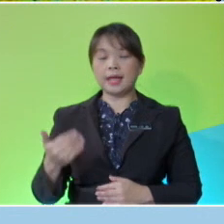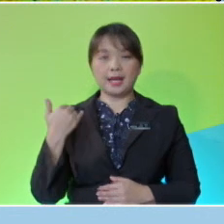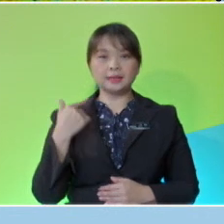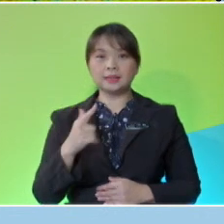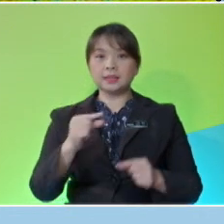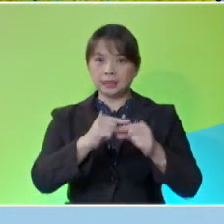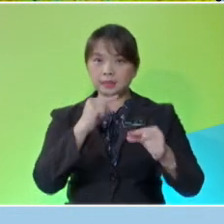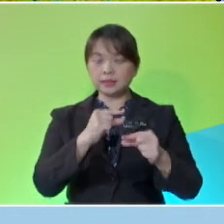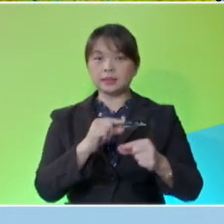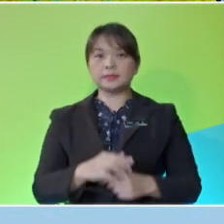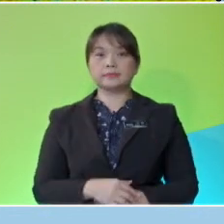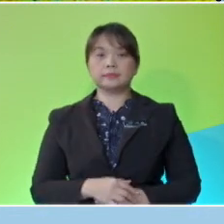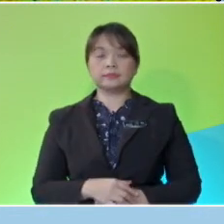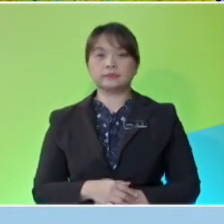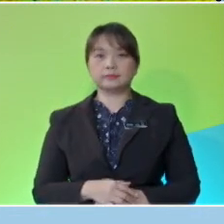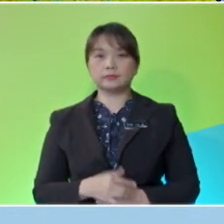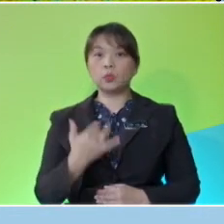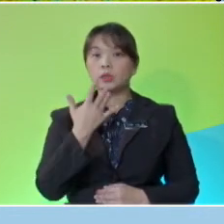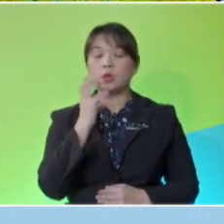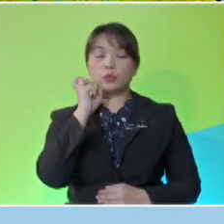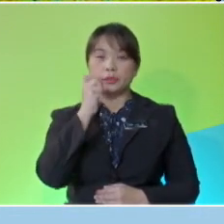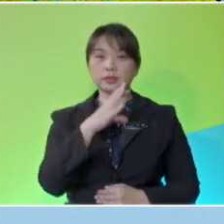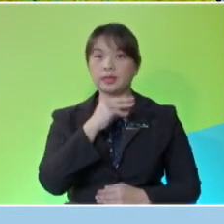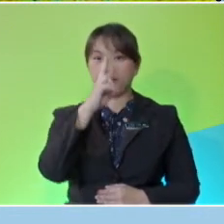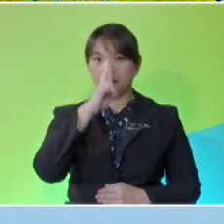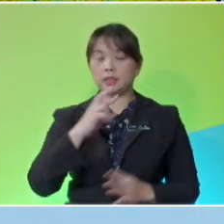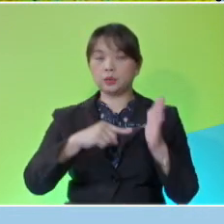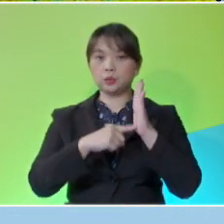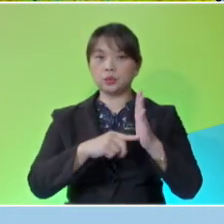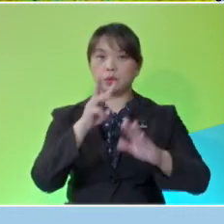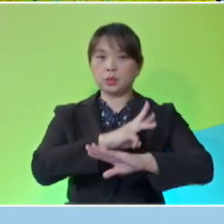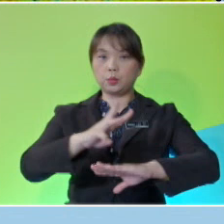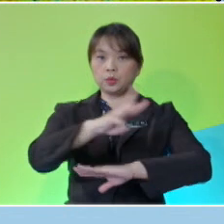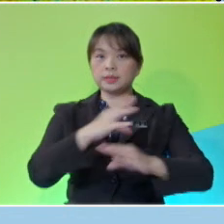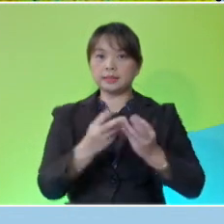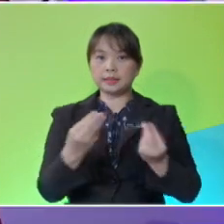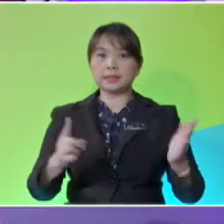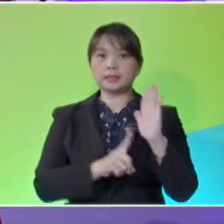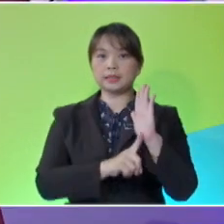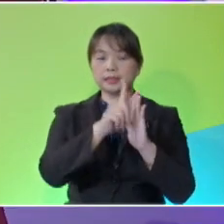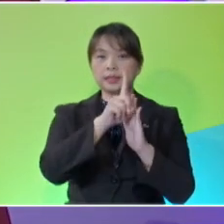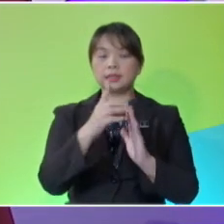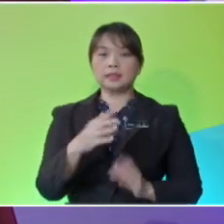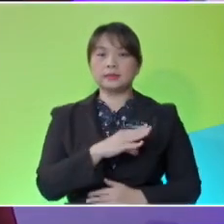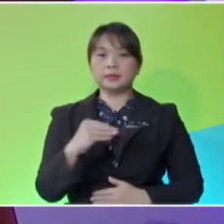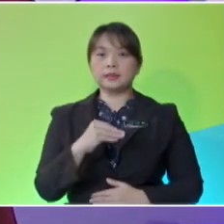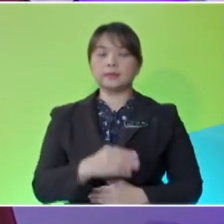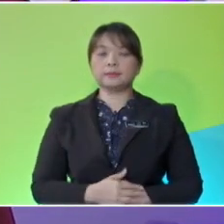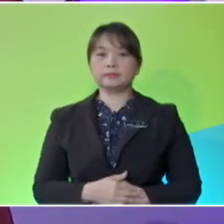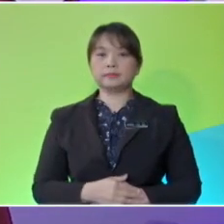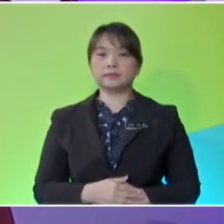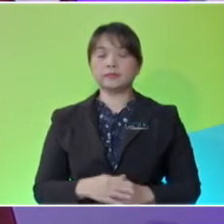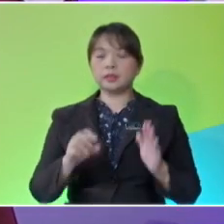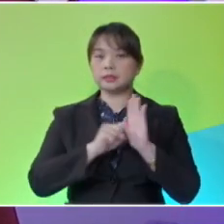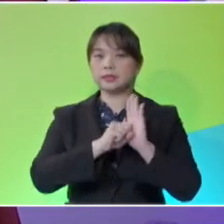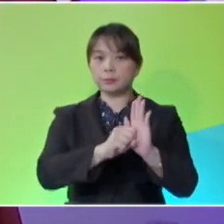berwarna oranye dan juga berwarna merah yang menunjukkan kawasan Tanah Tinggi oke dan Ia merupakan simbol kawasan